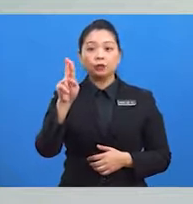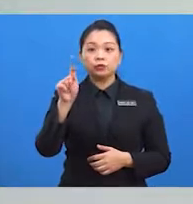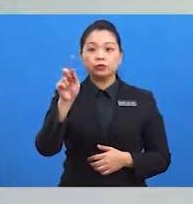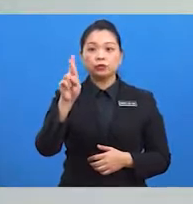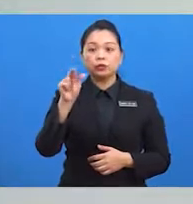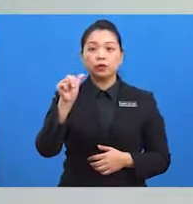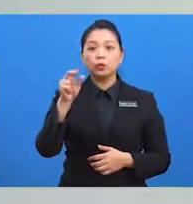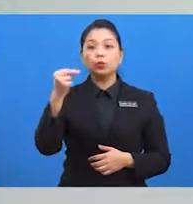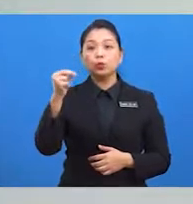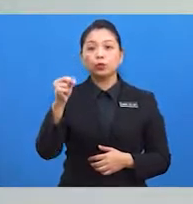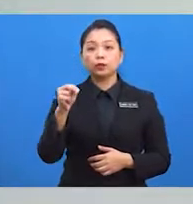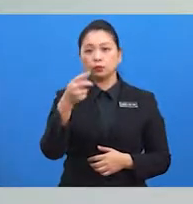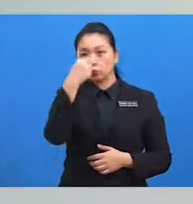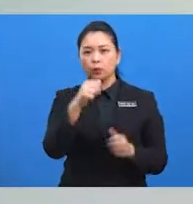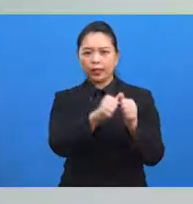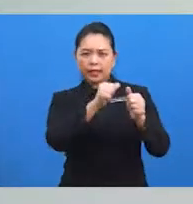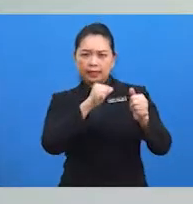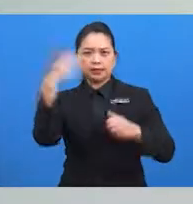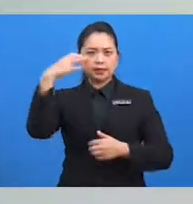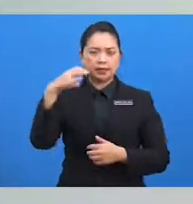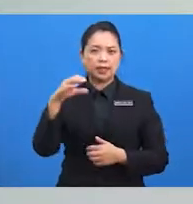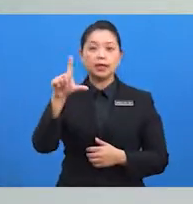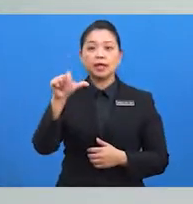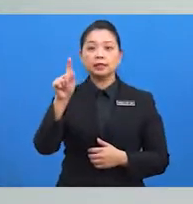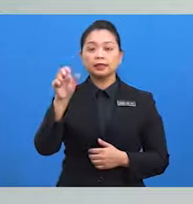sinaran latar belakang ketiga